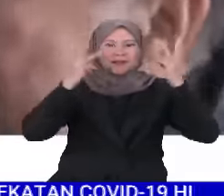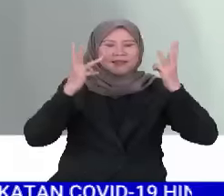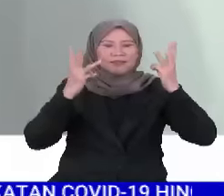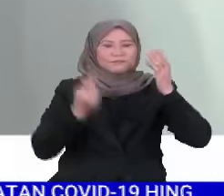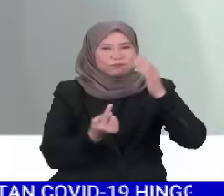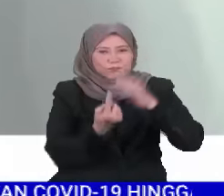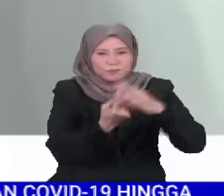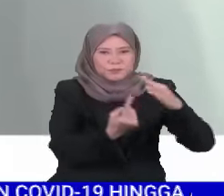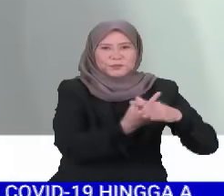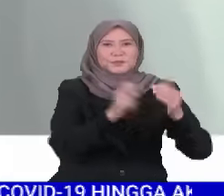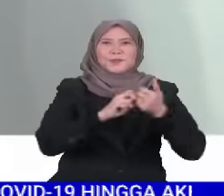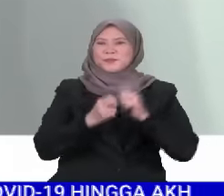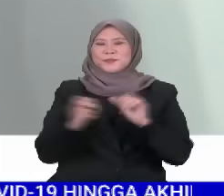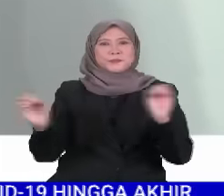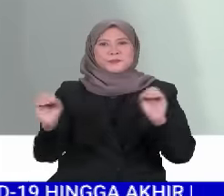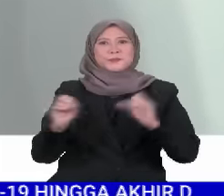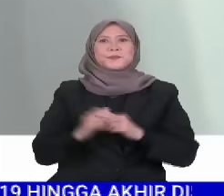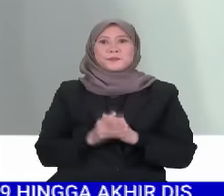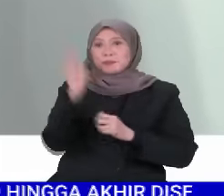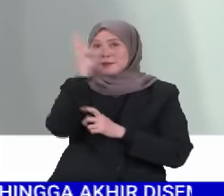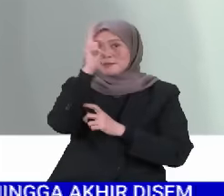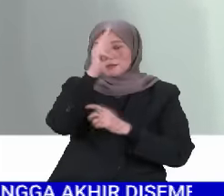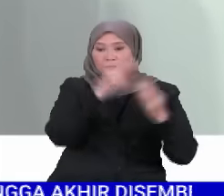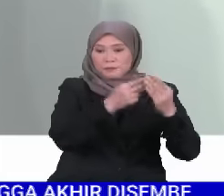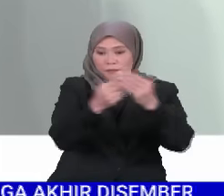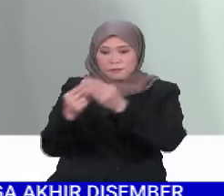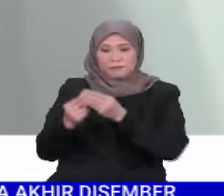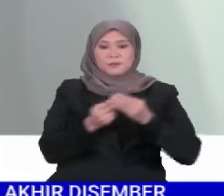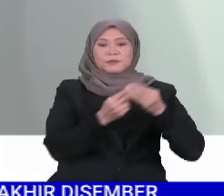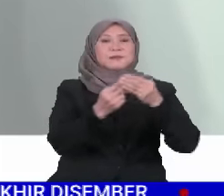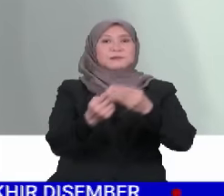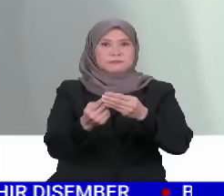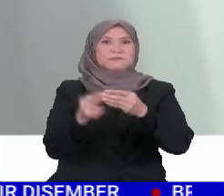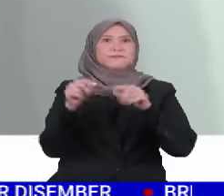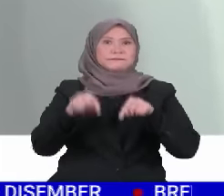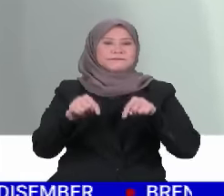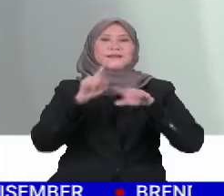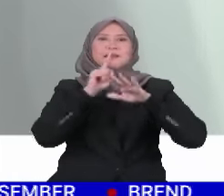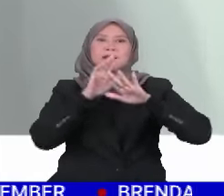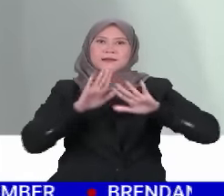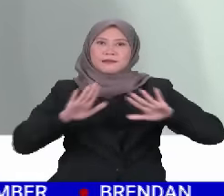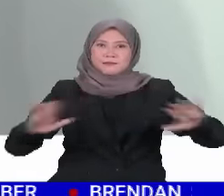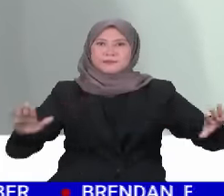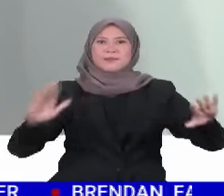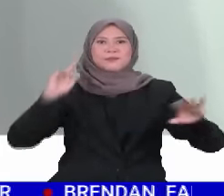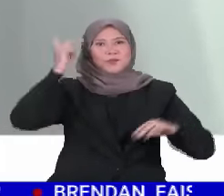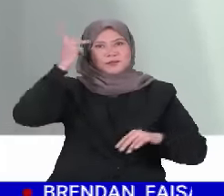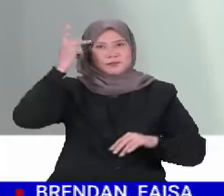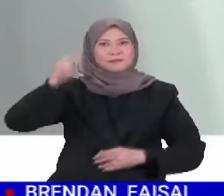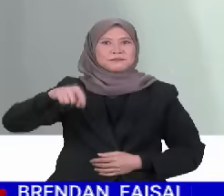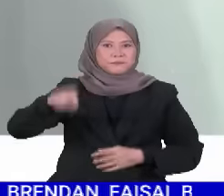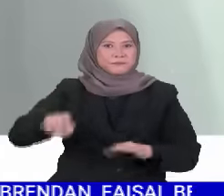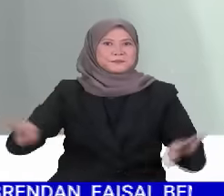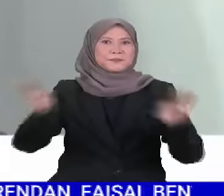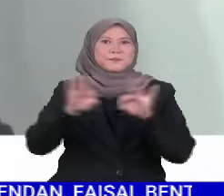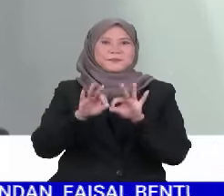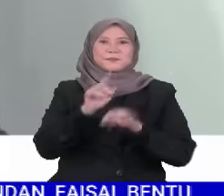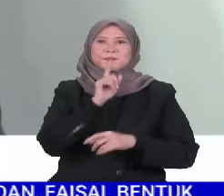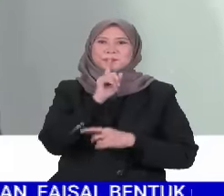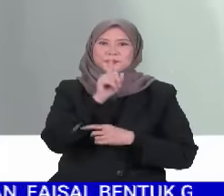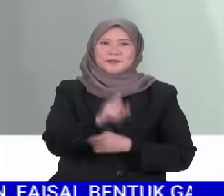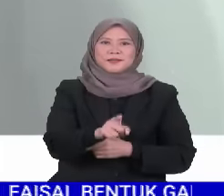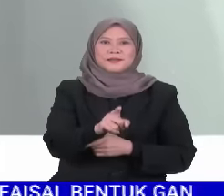muncul dan bagi saya kerajaan perpaduan ini adalah satu bentuk perdamaian politik yang kita perlukan bagi